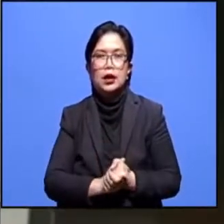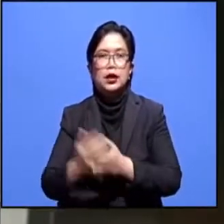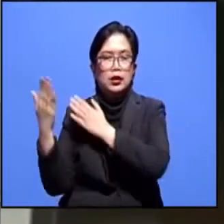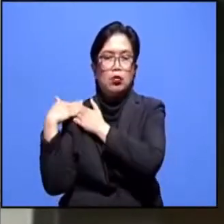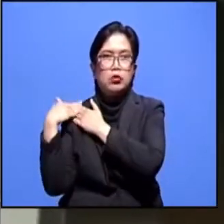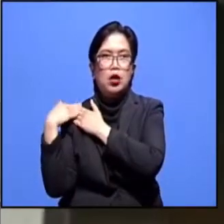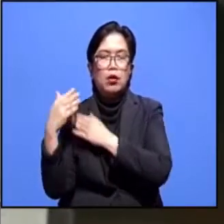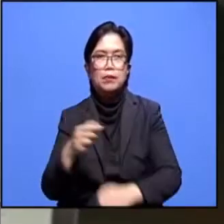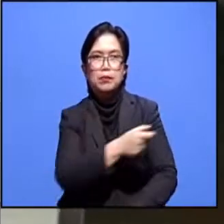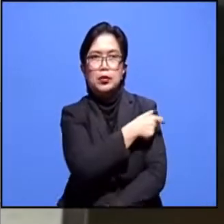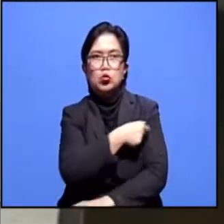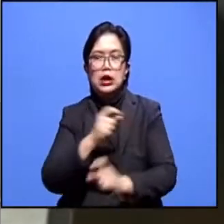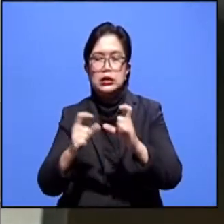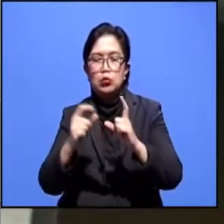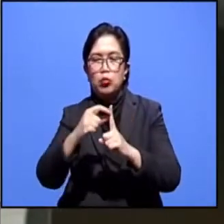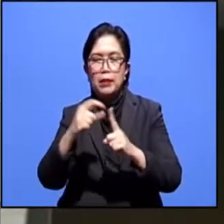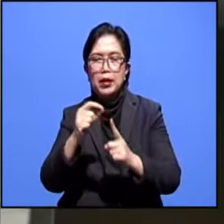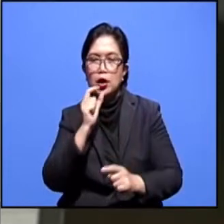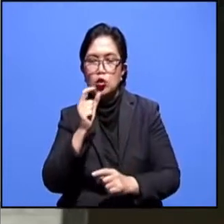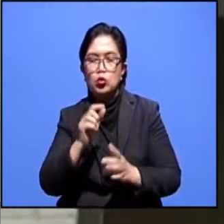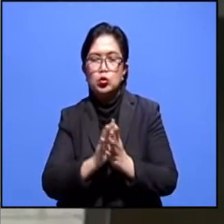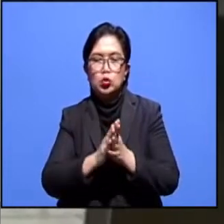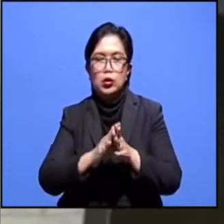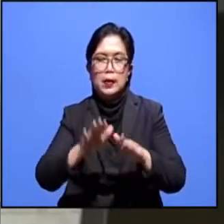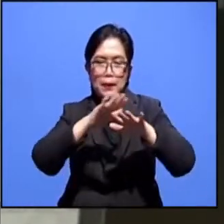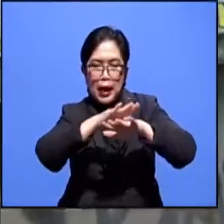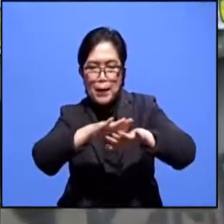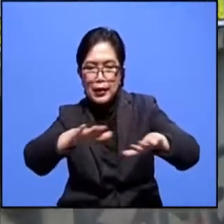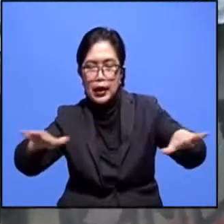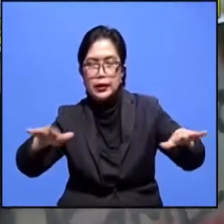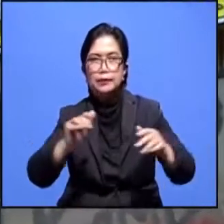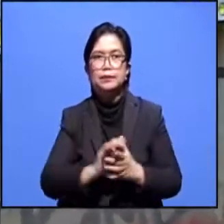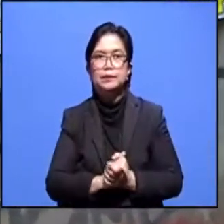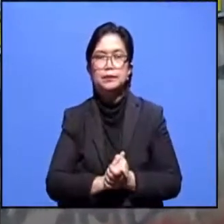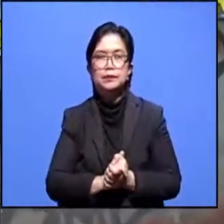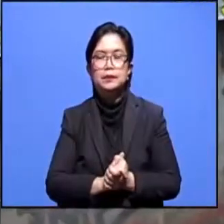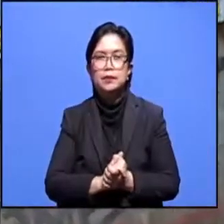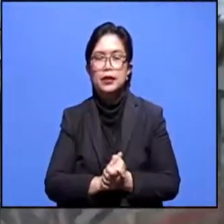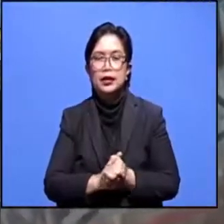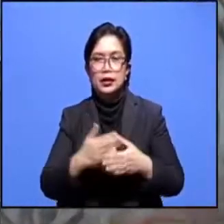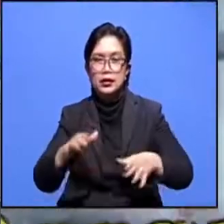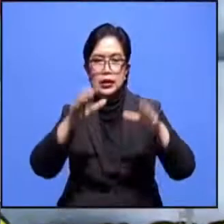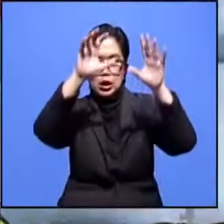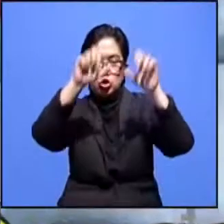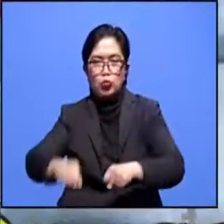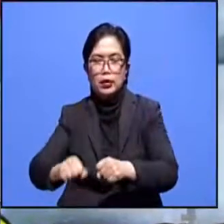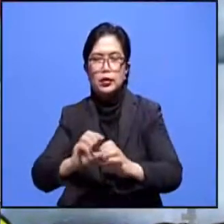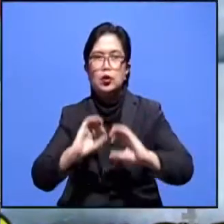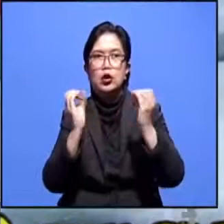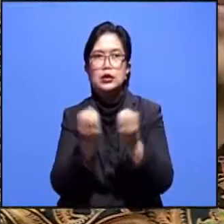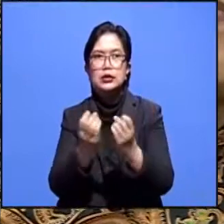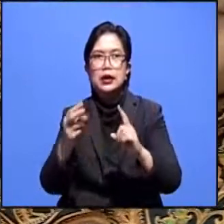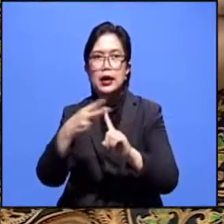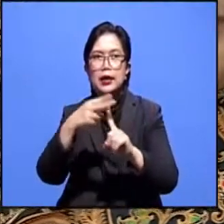PP menjaga ketentraman, kenyamanan, dan ketertiban. Pasca pencopotan, Ormas FPI melalui